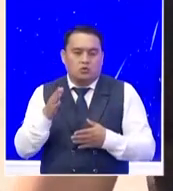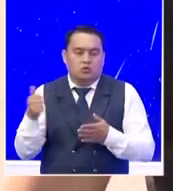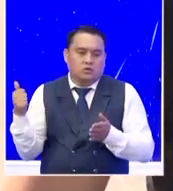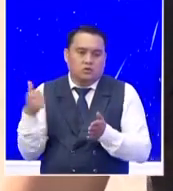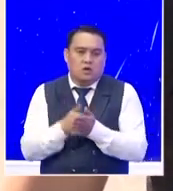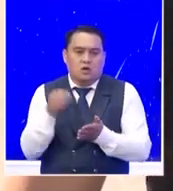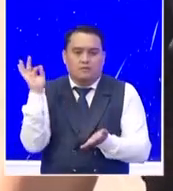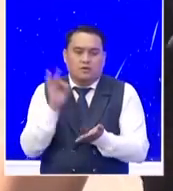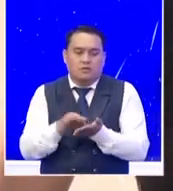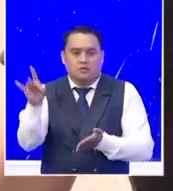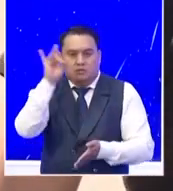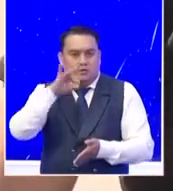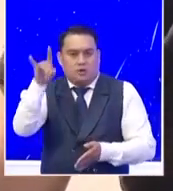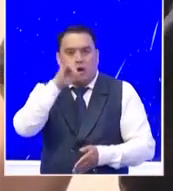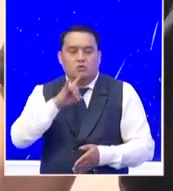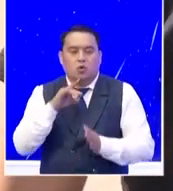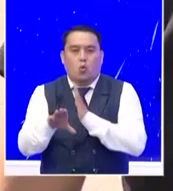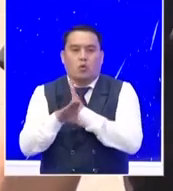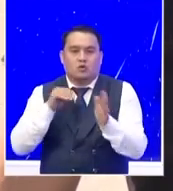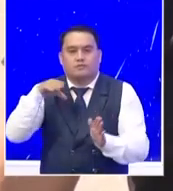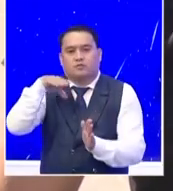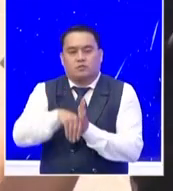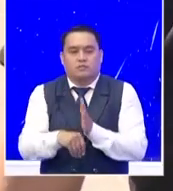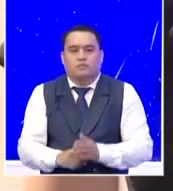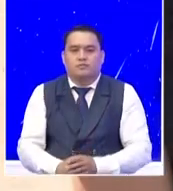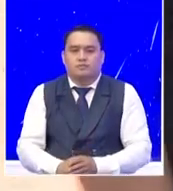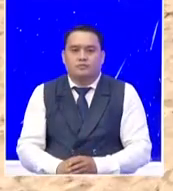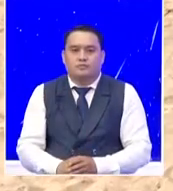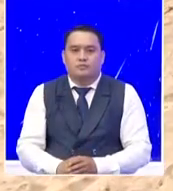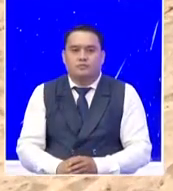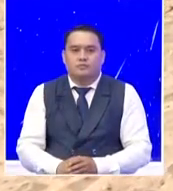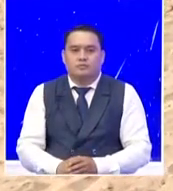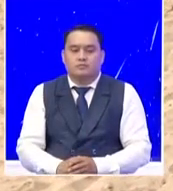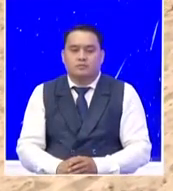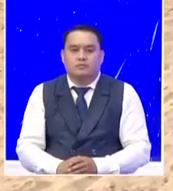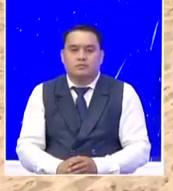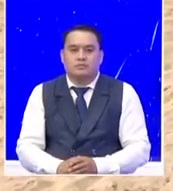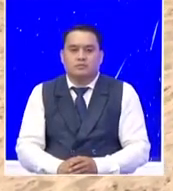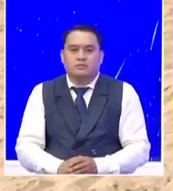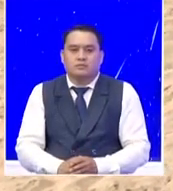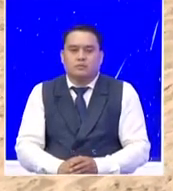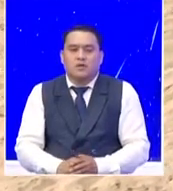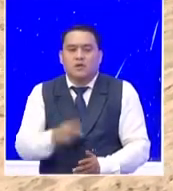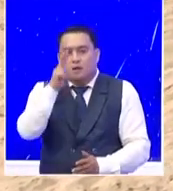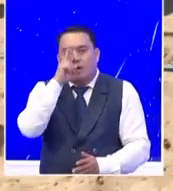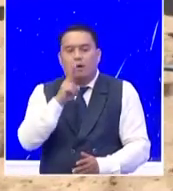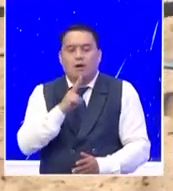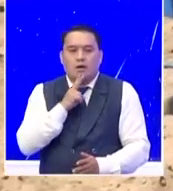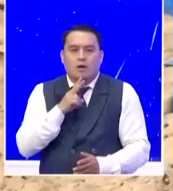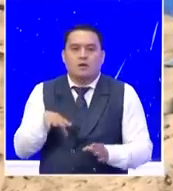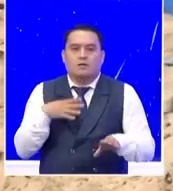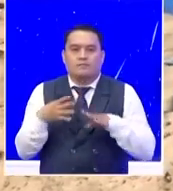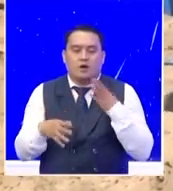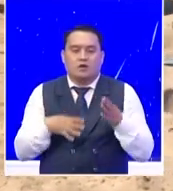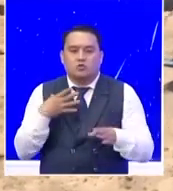жетістіктерге жетіп, Қазақстан құрамасын алға көтереміз деген үміттемін. Жағажай волейболшылары екі ай бойы күшейтілген